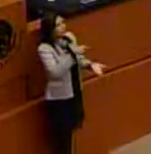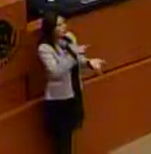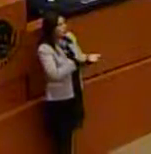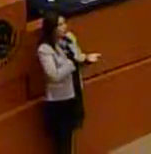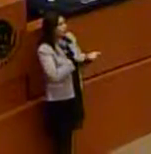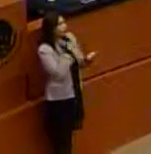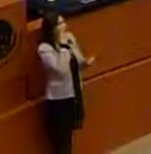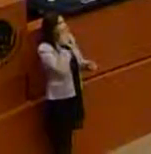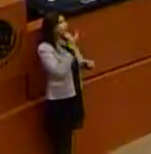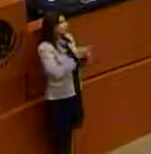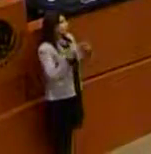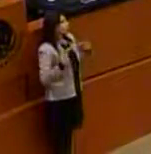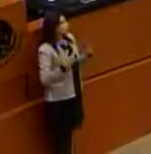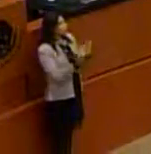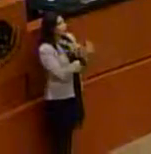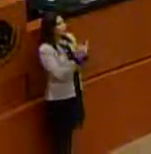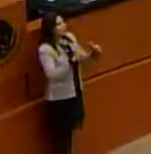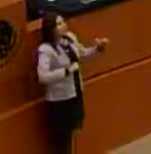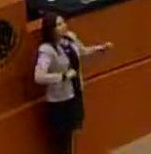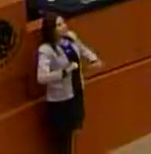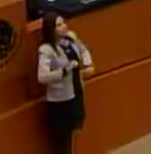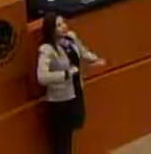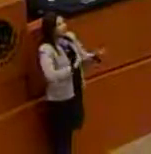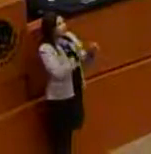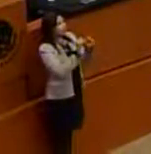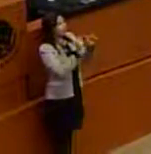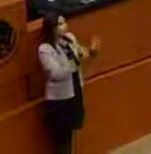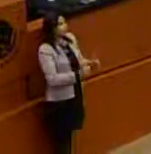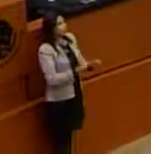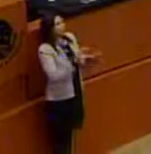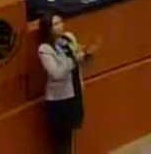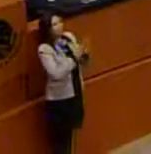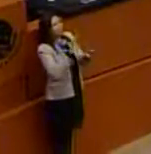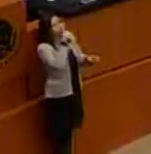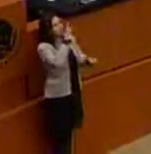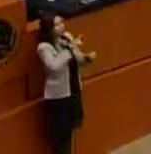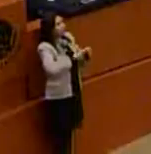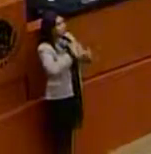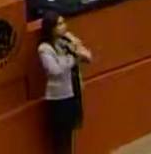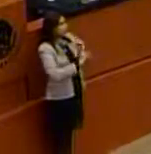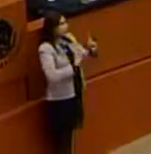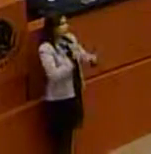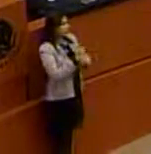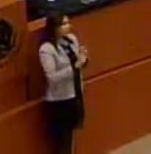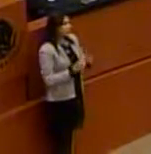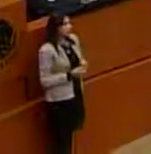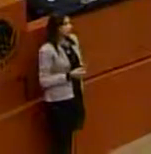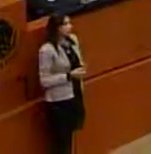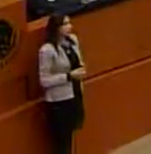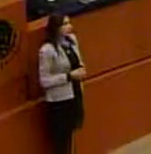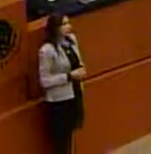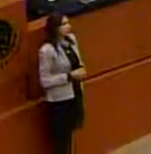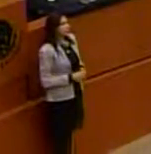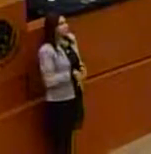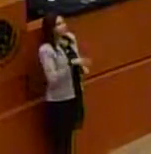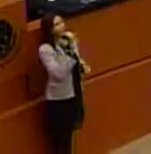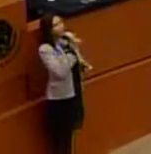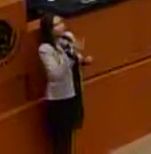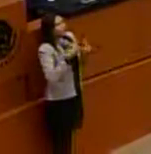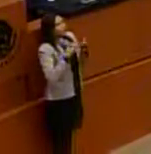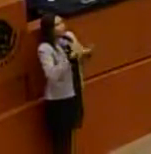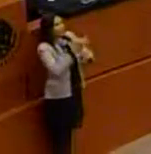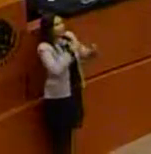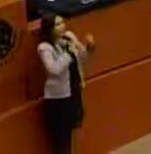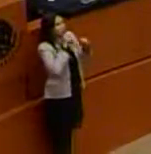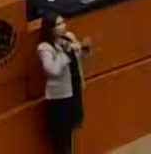les activités artistiques, culturelles ou sportives. Si son montant est le même dans tout le pays, ce qui